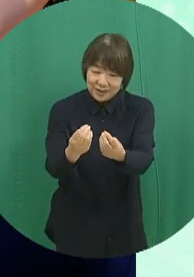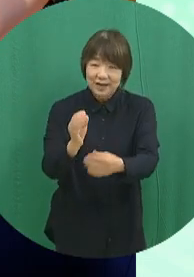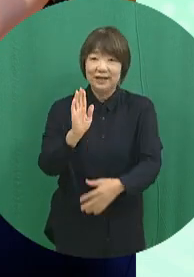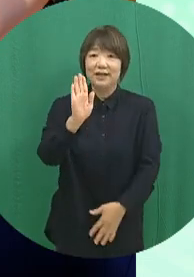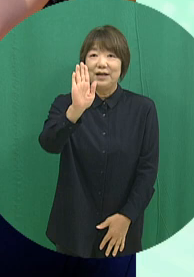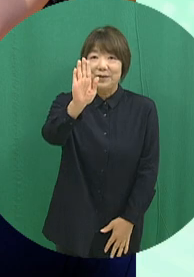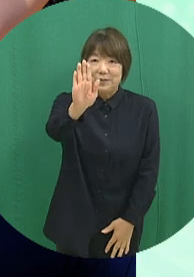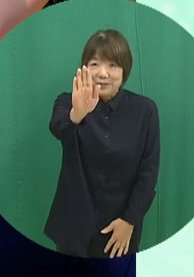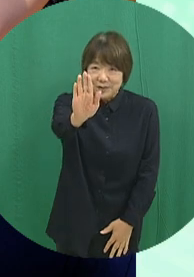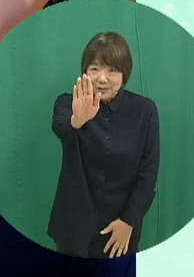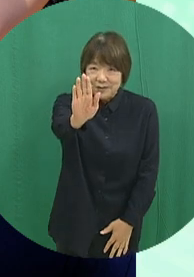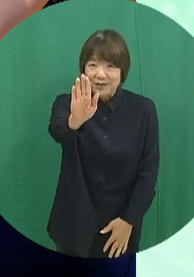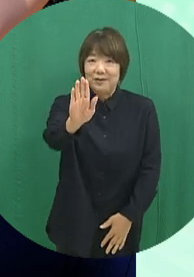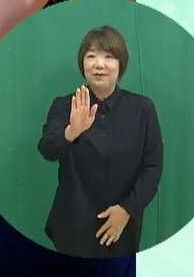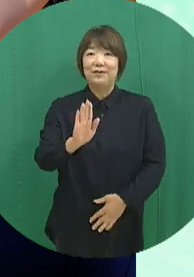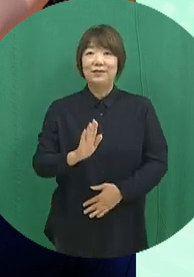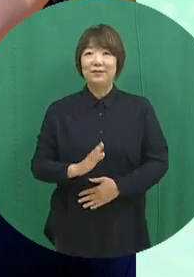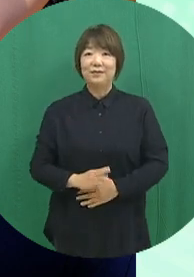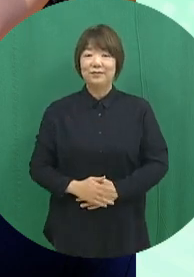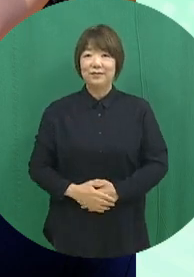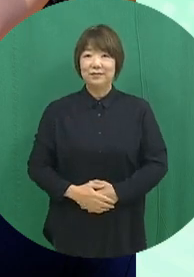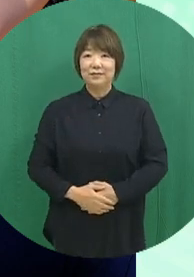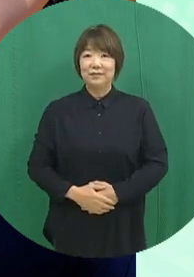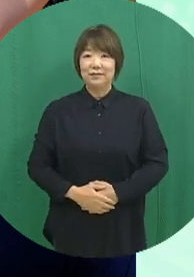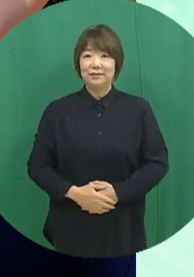つまでも。